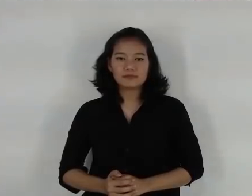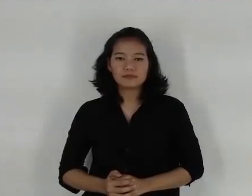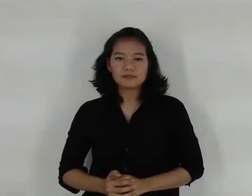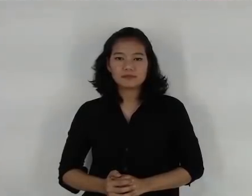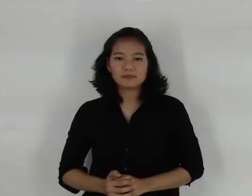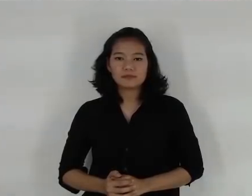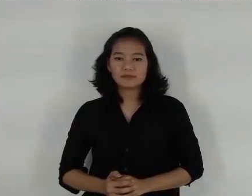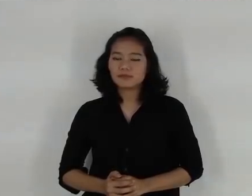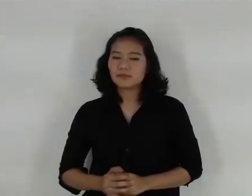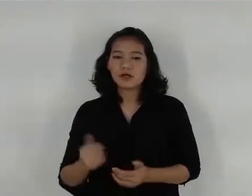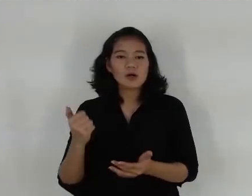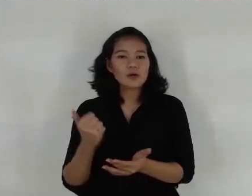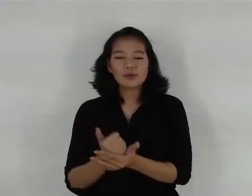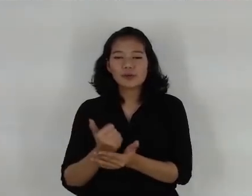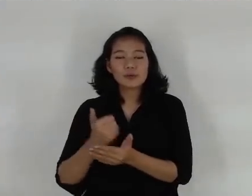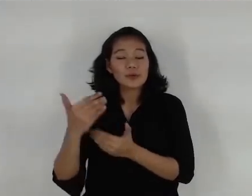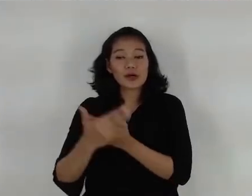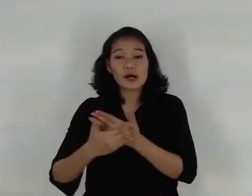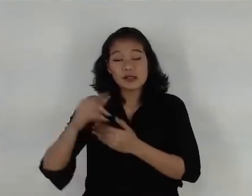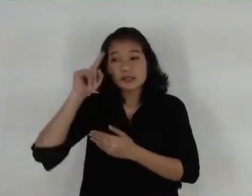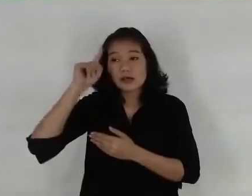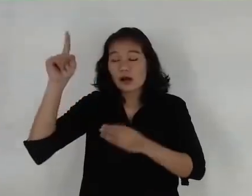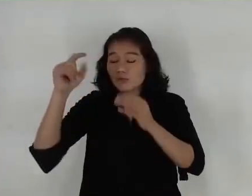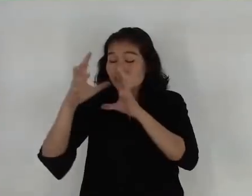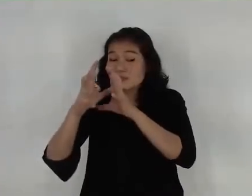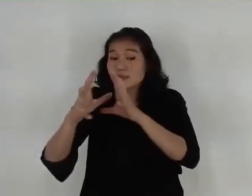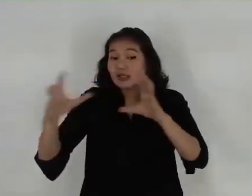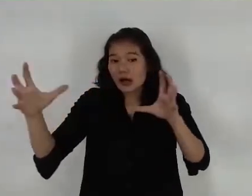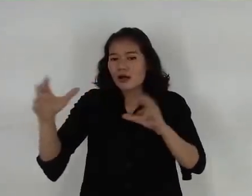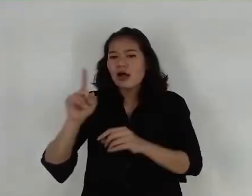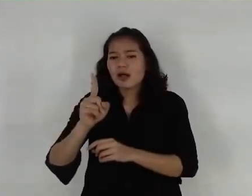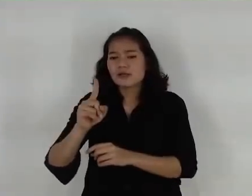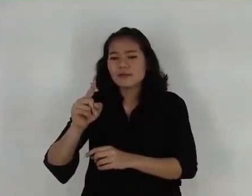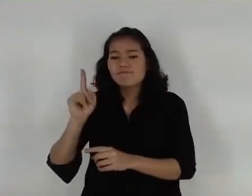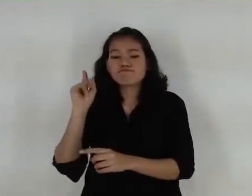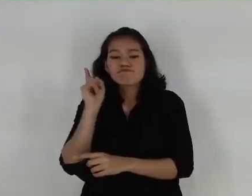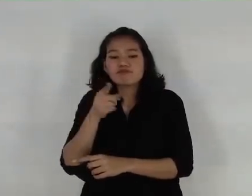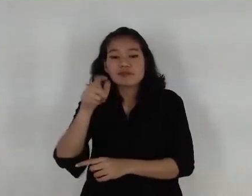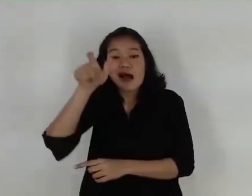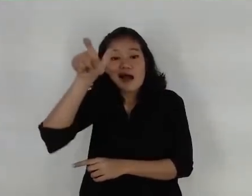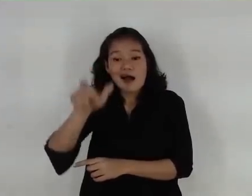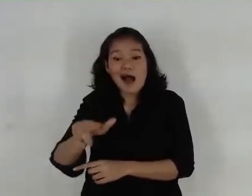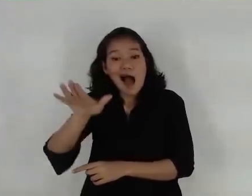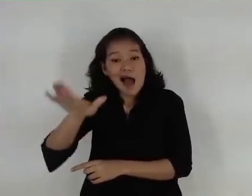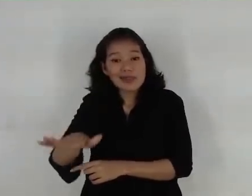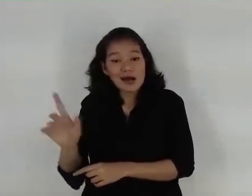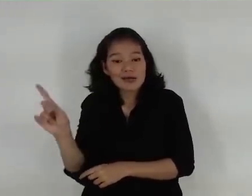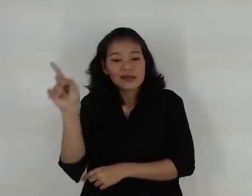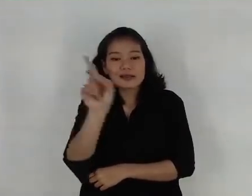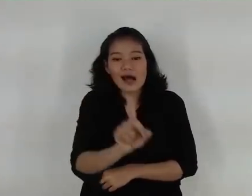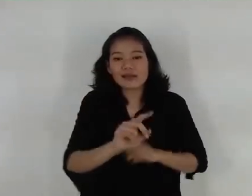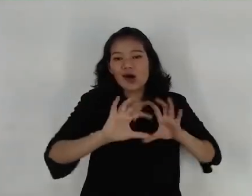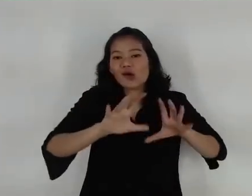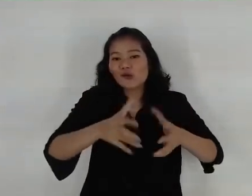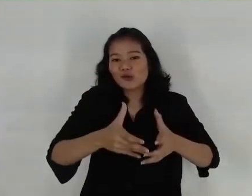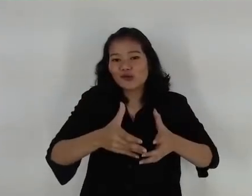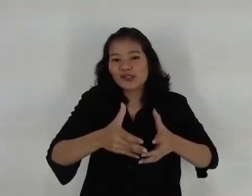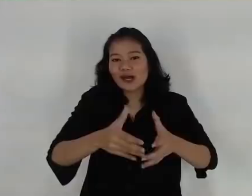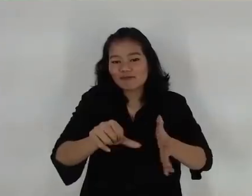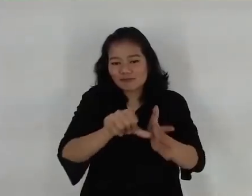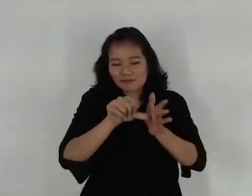sungguh besar kasih Allah yang telah mengutus anaknya ke dalam dunia ini untuk menolong